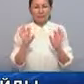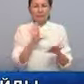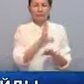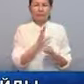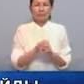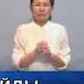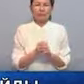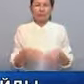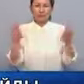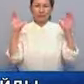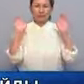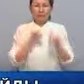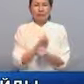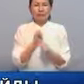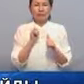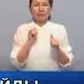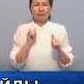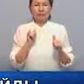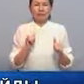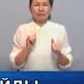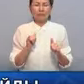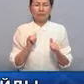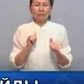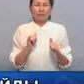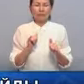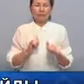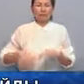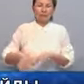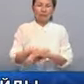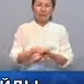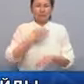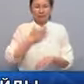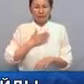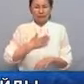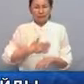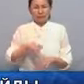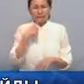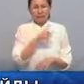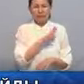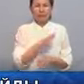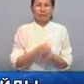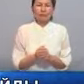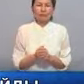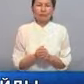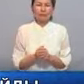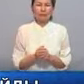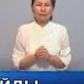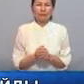Сонымен қатар исламның өркендеуіне оң ықпал болып тұрған елдегі тыныштықты әңгімеге арқау етті. Бұл мұсылмандар